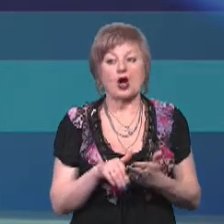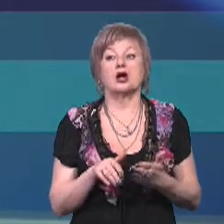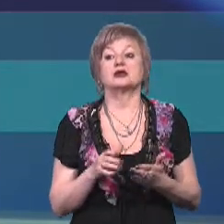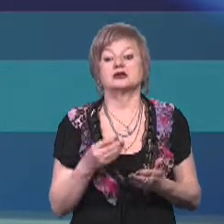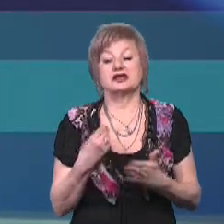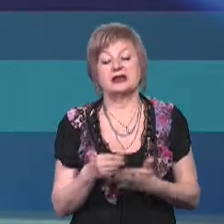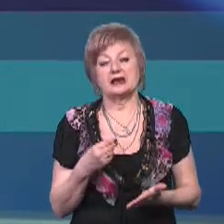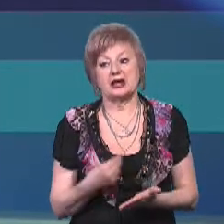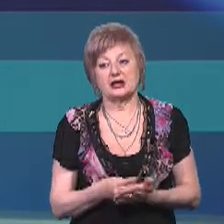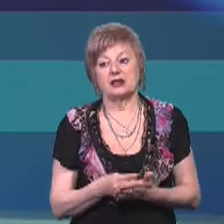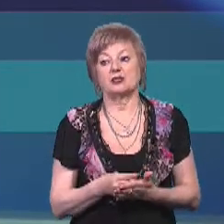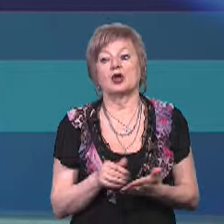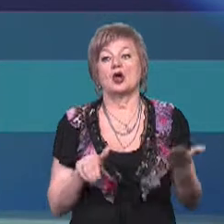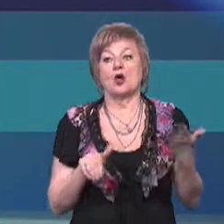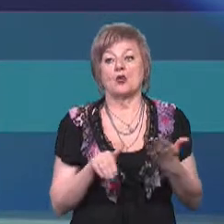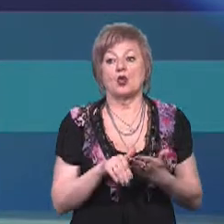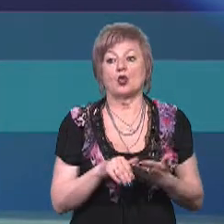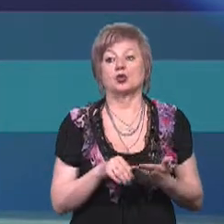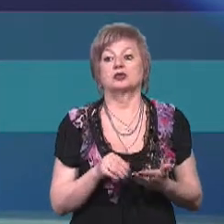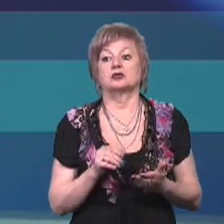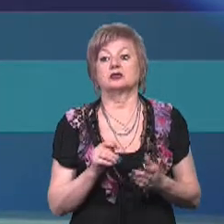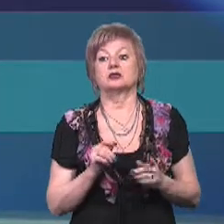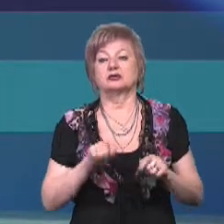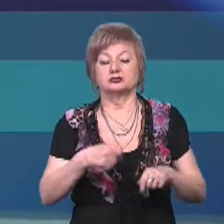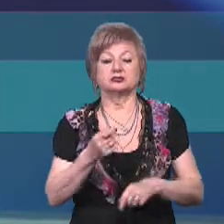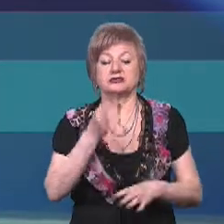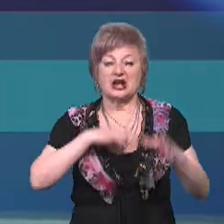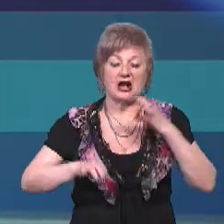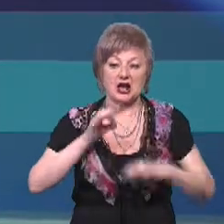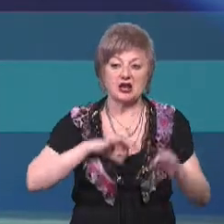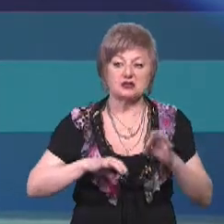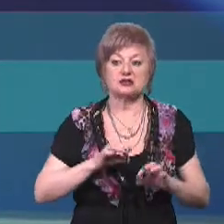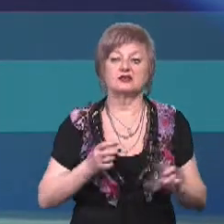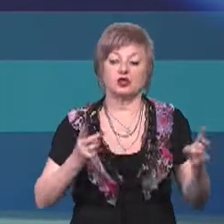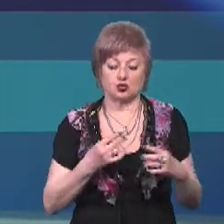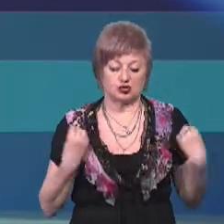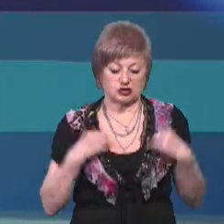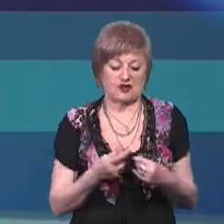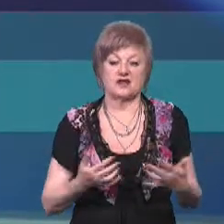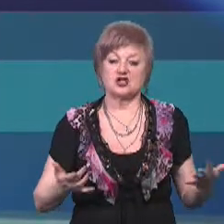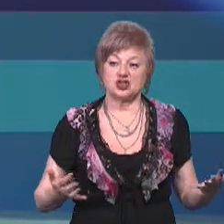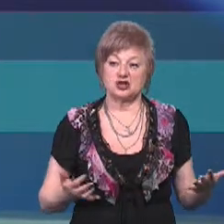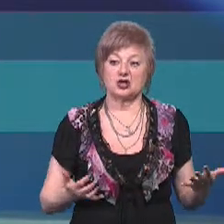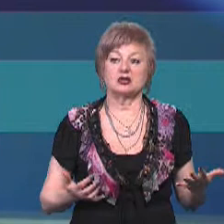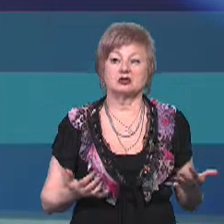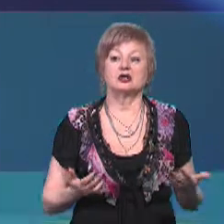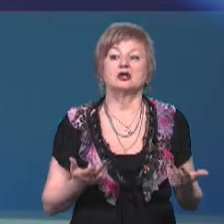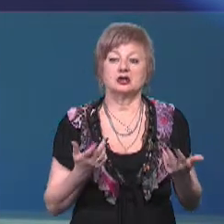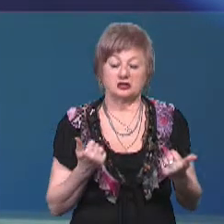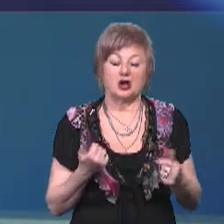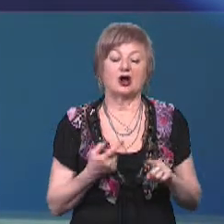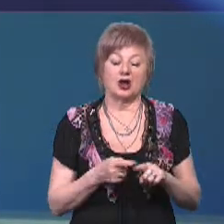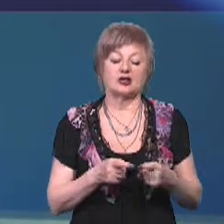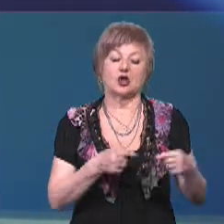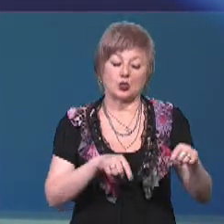грошима, допомагають у передачі тоді медикаментів і необхідних речей. Ну, організація дійсно працює,